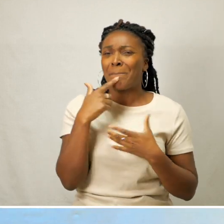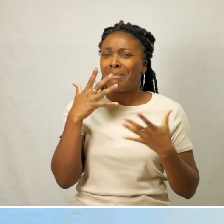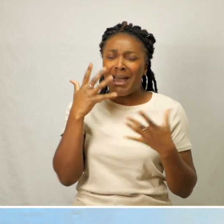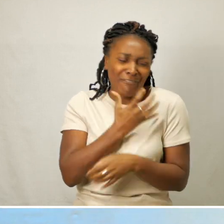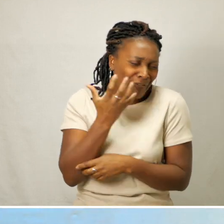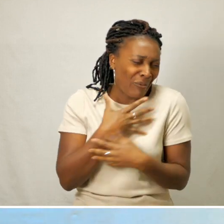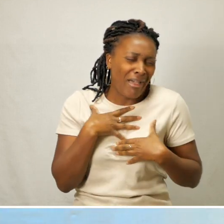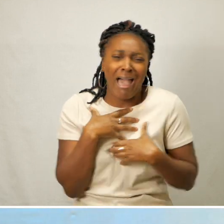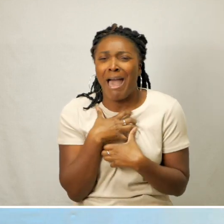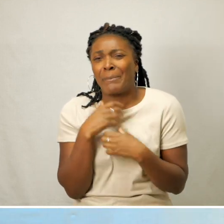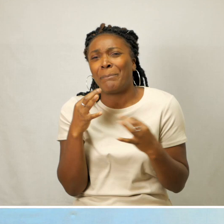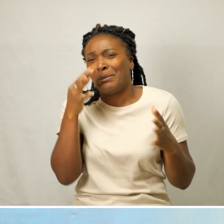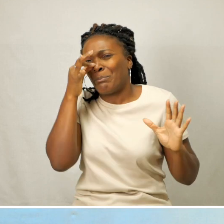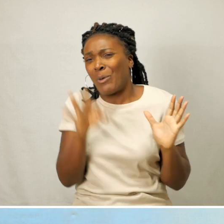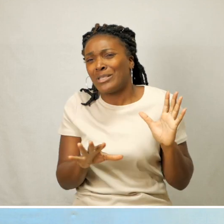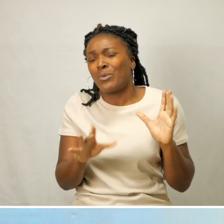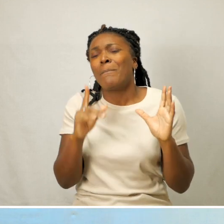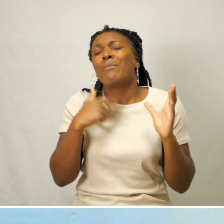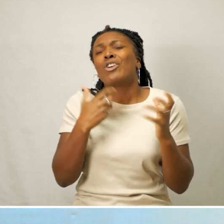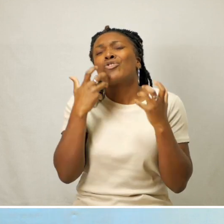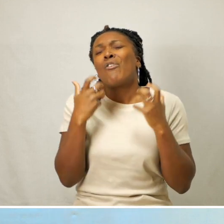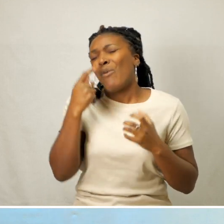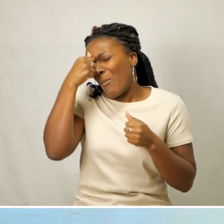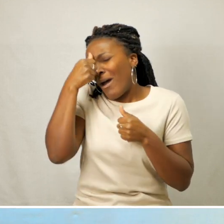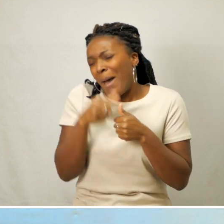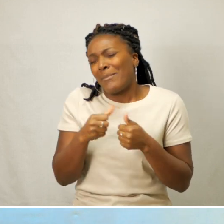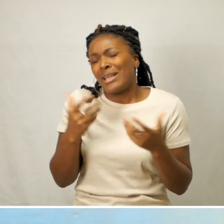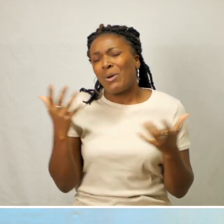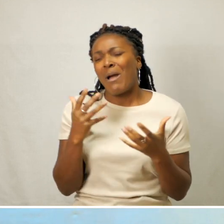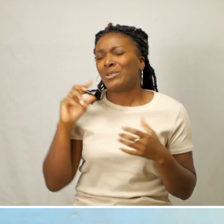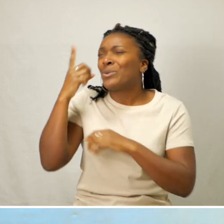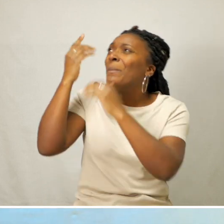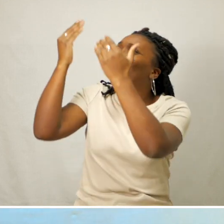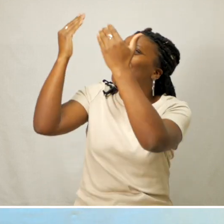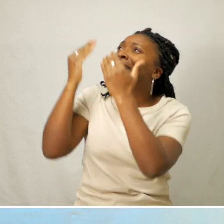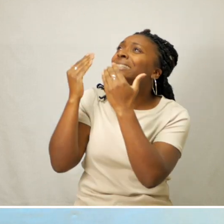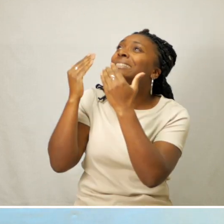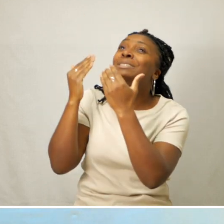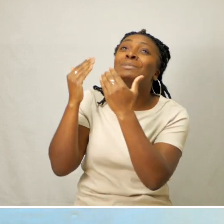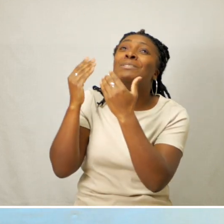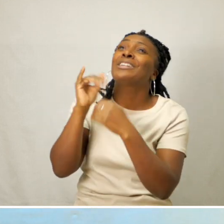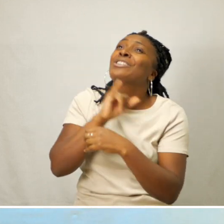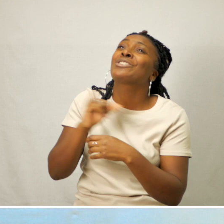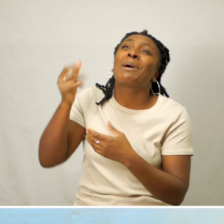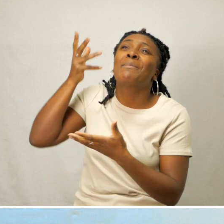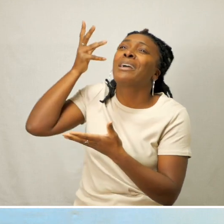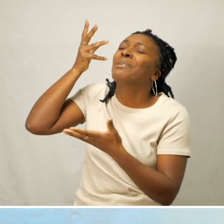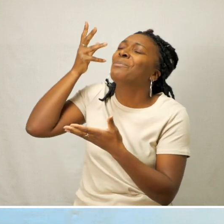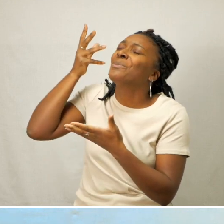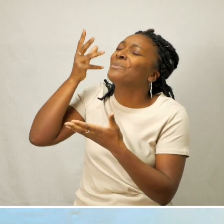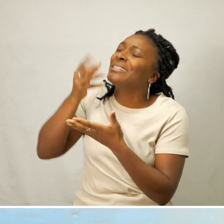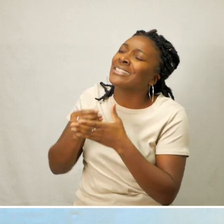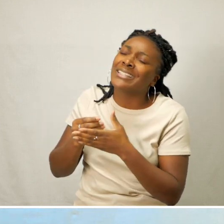poison ». Mais il va dire « Voici ce que je veux repasser dans mon cœur ». C'est que les bénédictions de Dieu, eh bien, ne sont pas à leur terme, elles se renouvellent